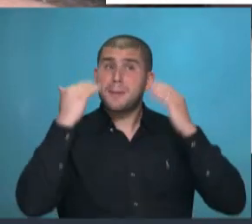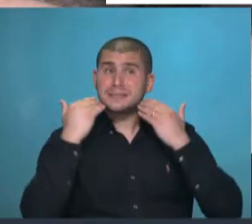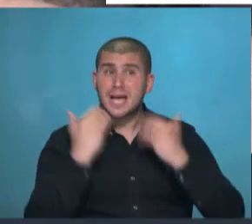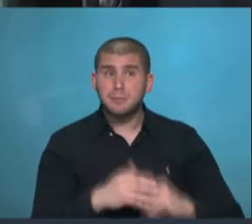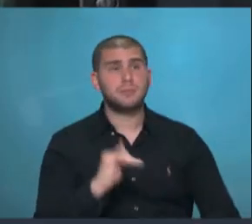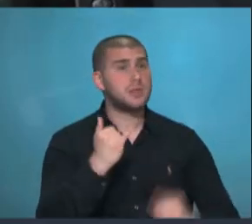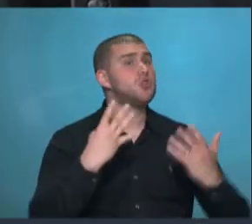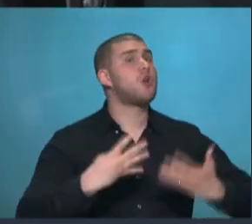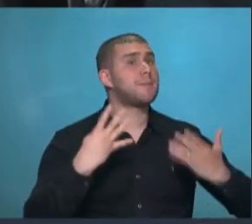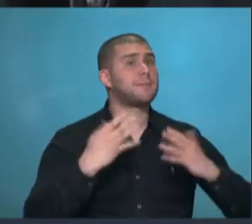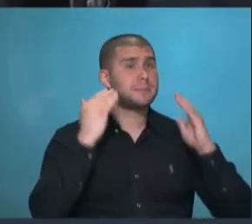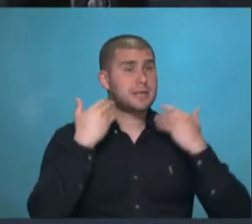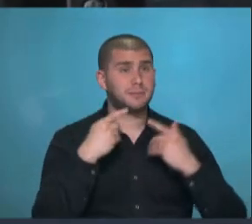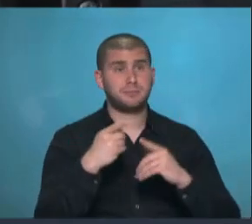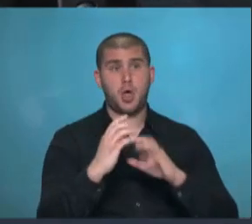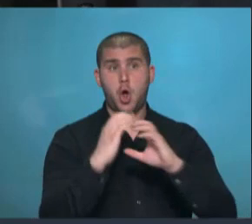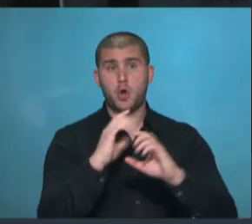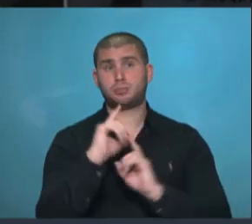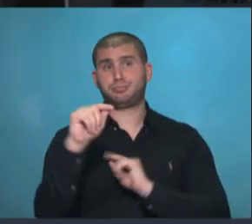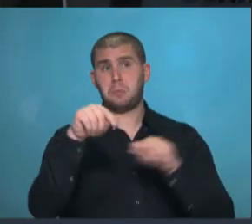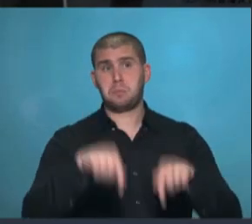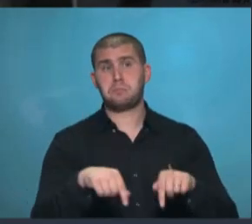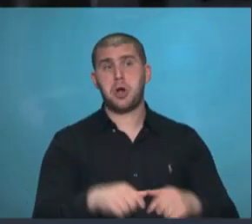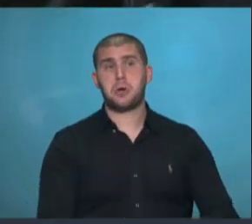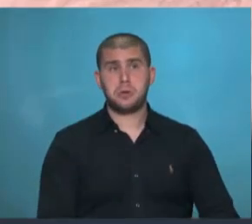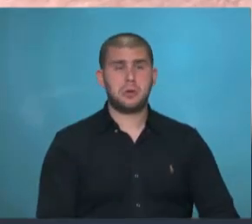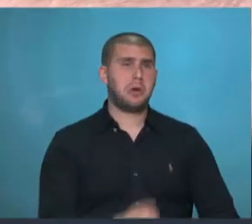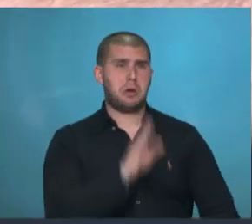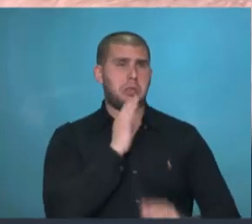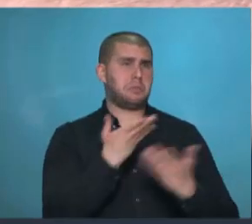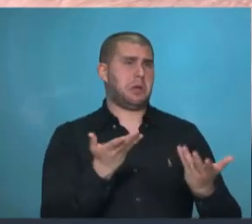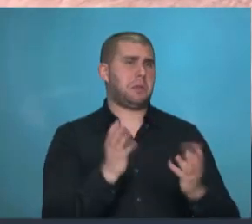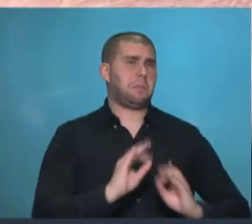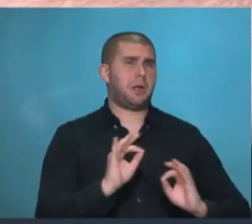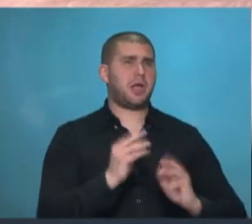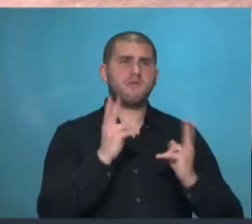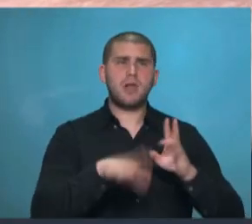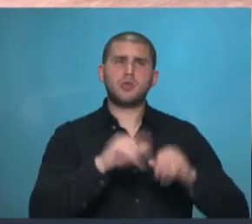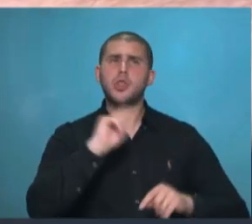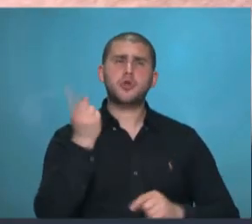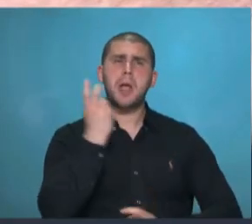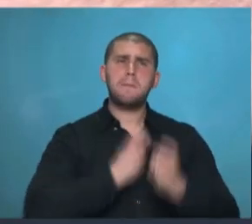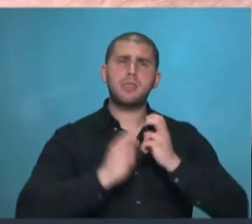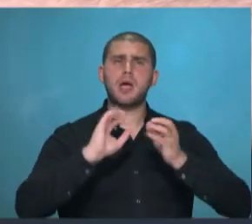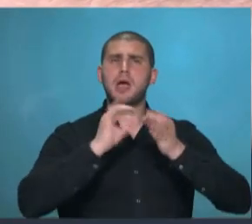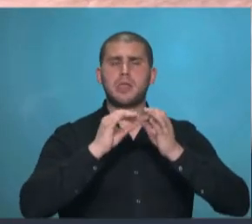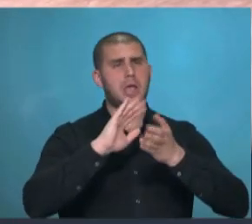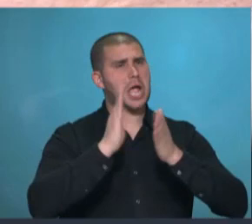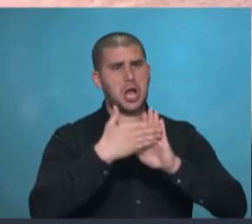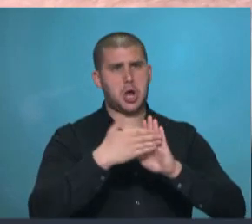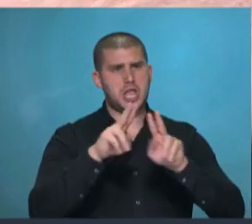Yes, 9 days in Egypt. By bus from Ovda here? No problem. All information you can find in